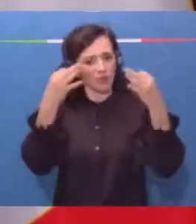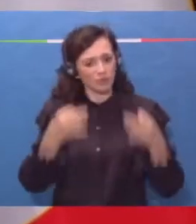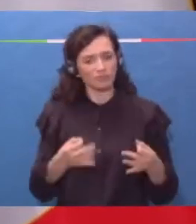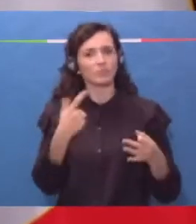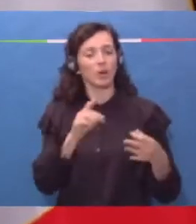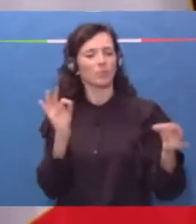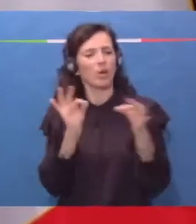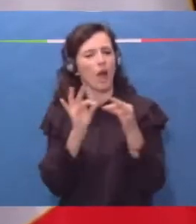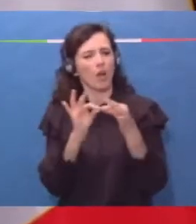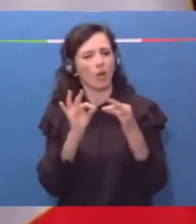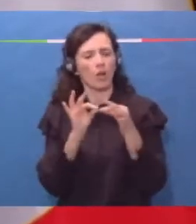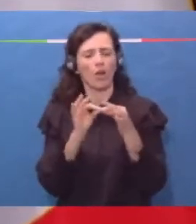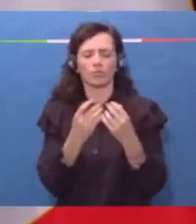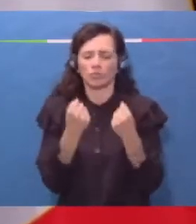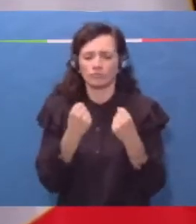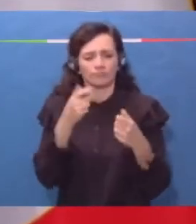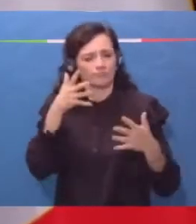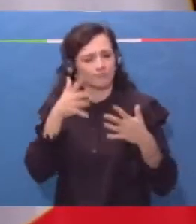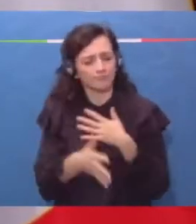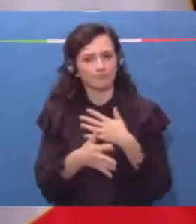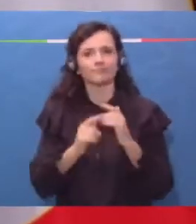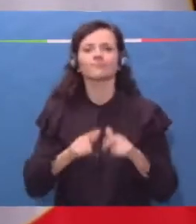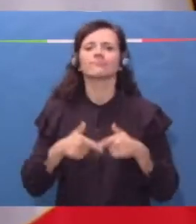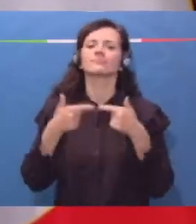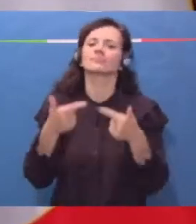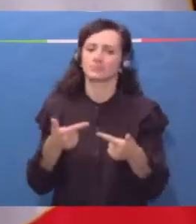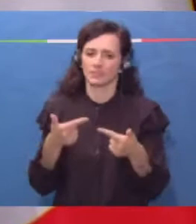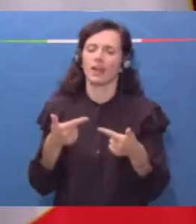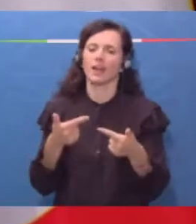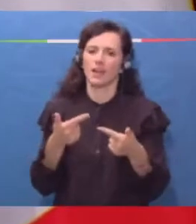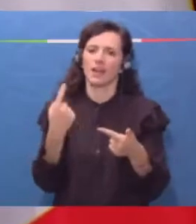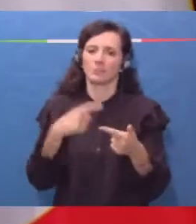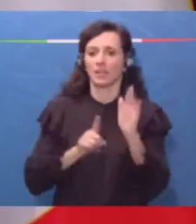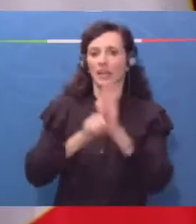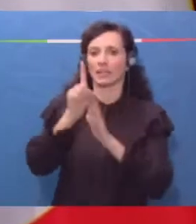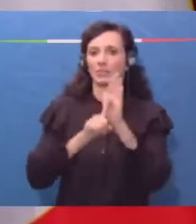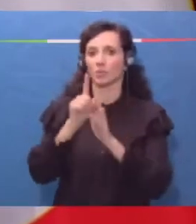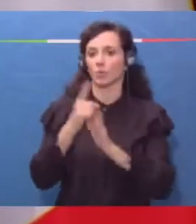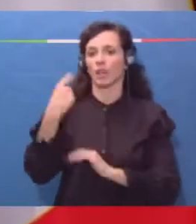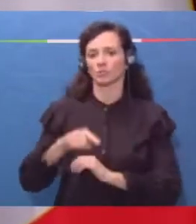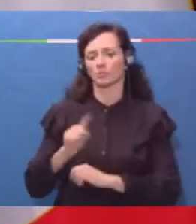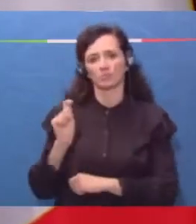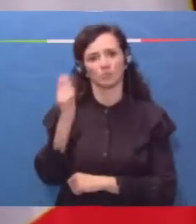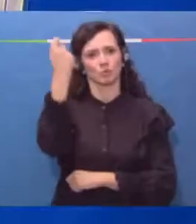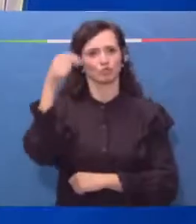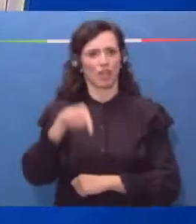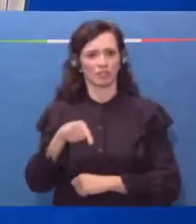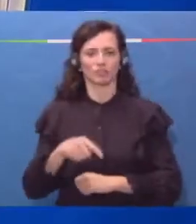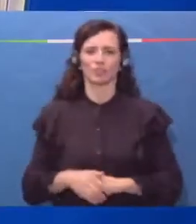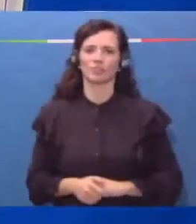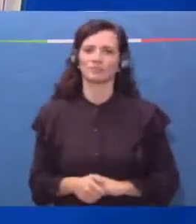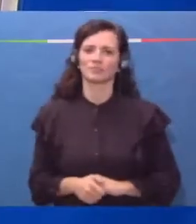negoziato intenso che ha portato anche a questo risultato di successo.